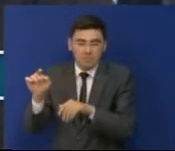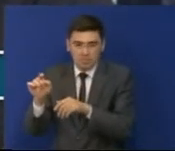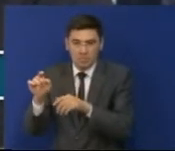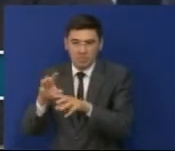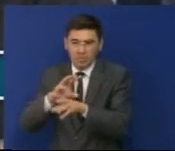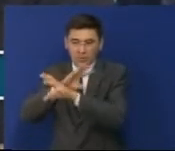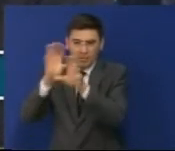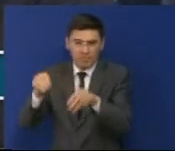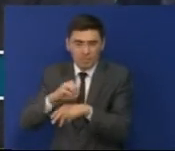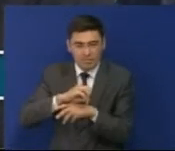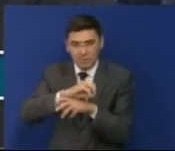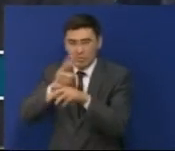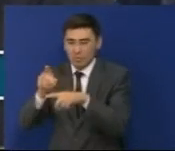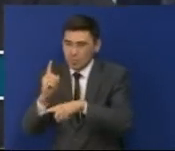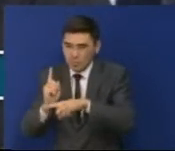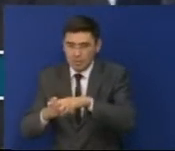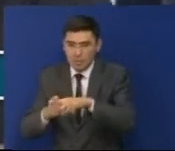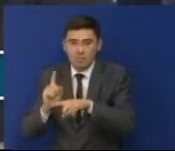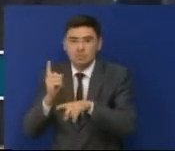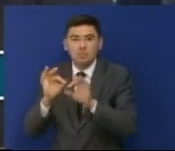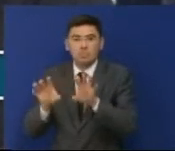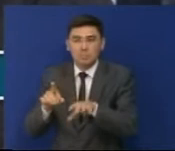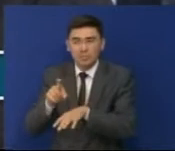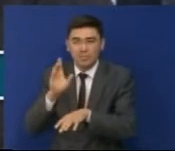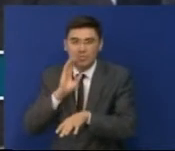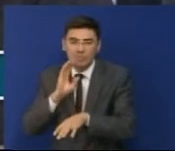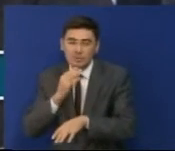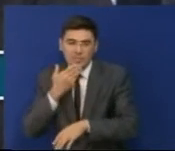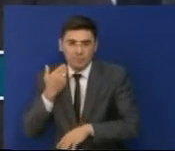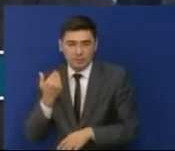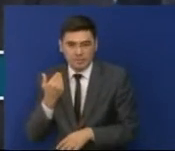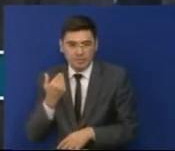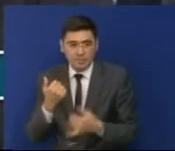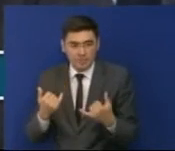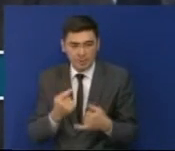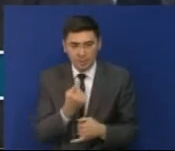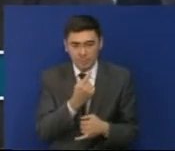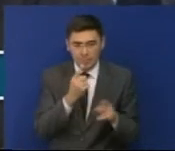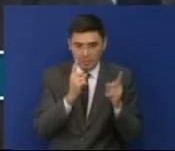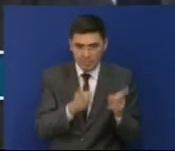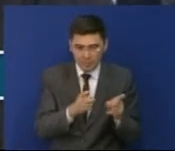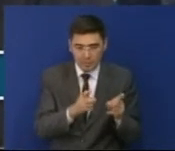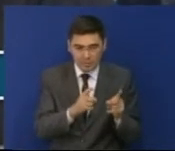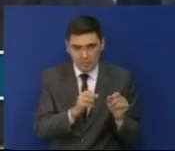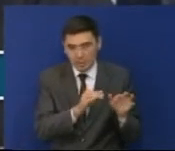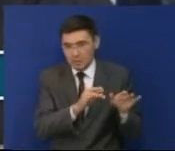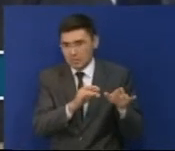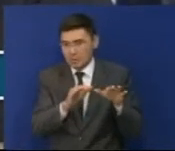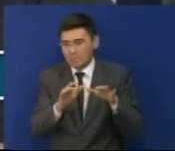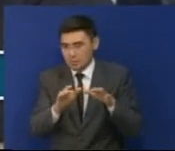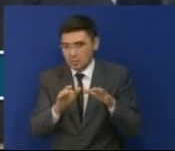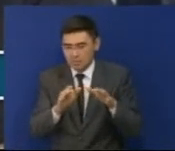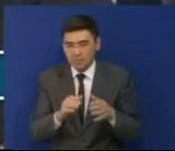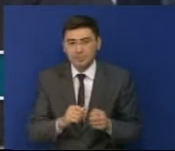мүмкін емес. Себебі олардың көпшілігі сумен қамтылмаған. Қалғандары бойынша бірінші кезеңді аяқтап барлығын ақпараттандырдық. Ақауға